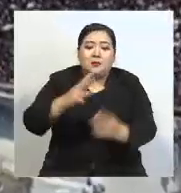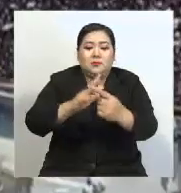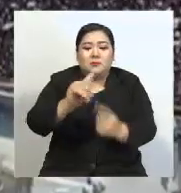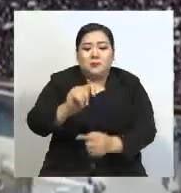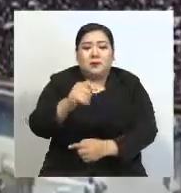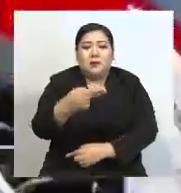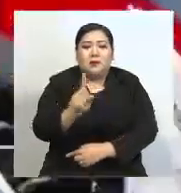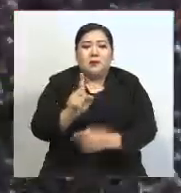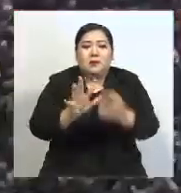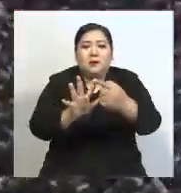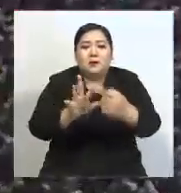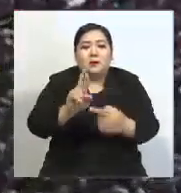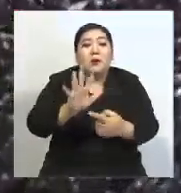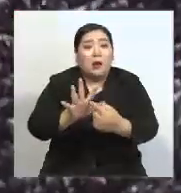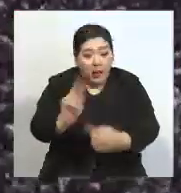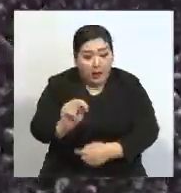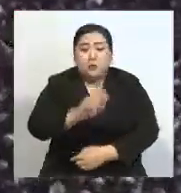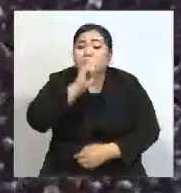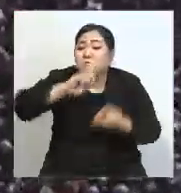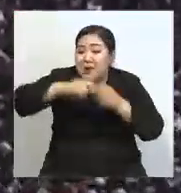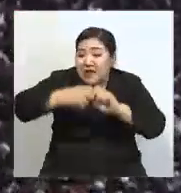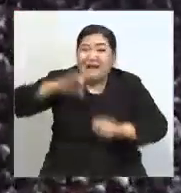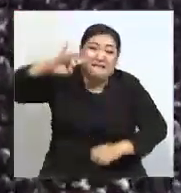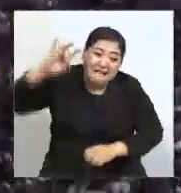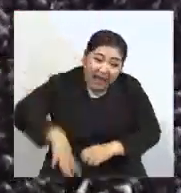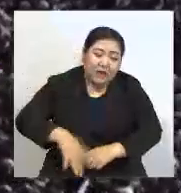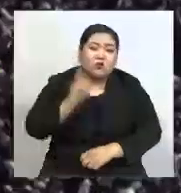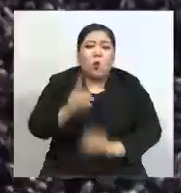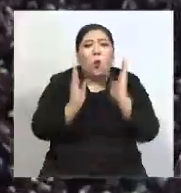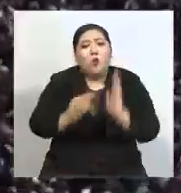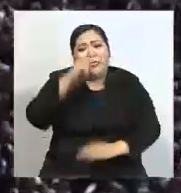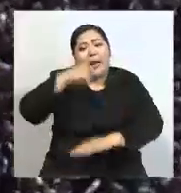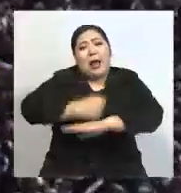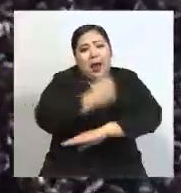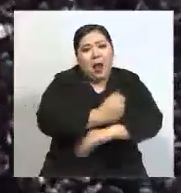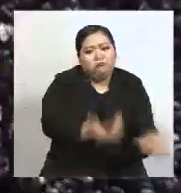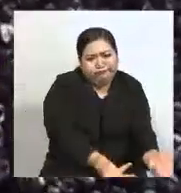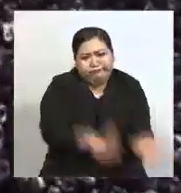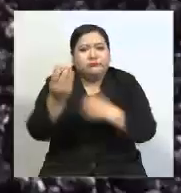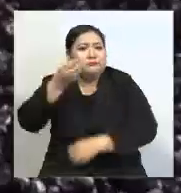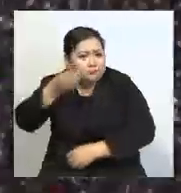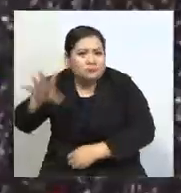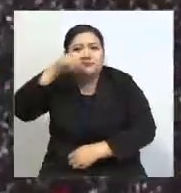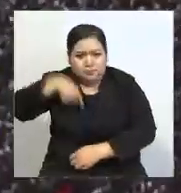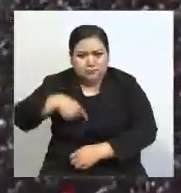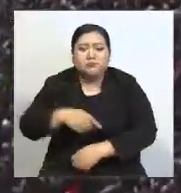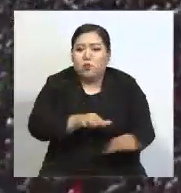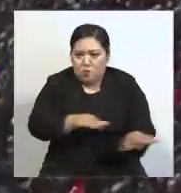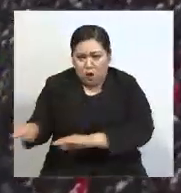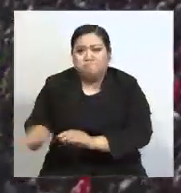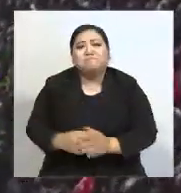าหากมีเหตุรุนแรงเกิดขึ้นถึงขั้นต้องอพยพคนงานกลับประเทศก็จะได้เป็นการเตรียมความพร้อมเอาไว้ล่วงหน้านะค